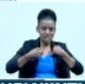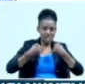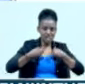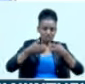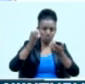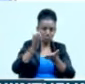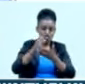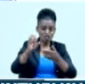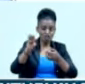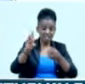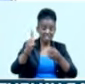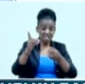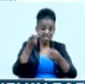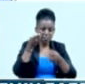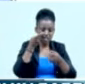wenda na COVID